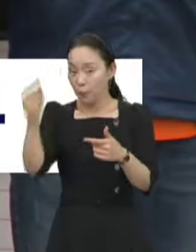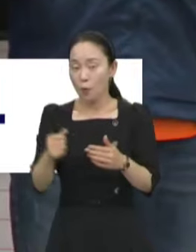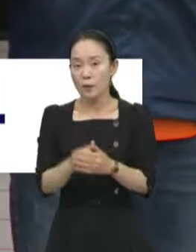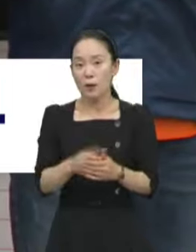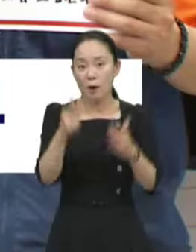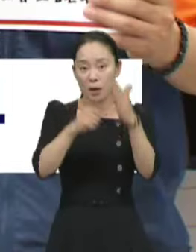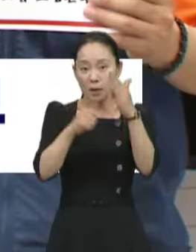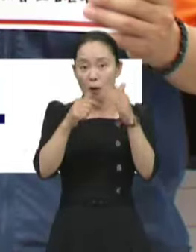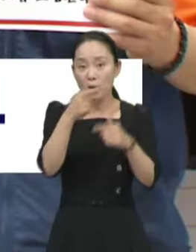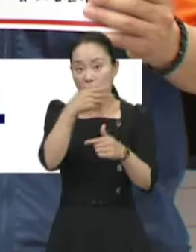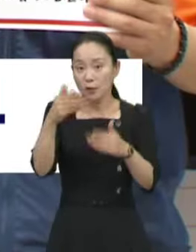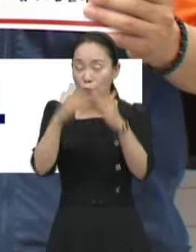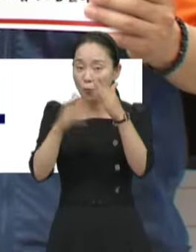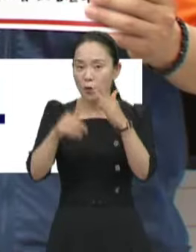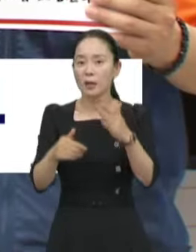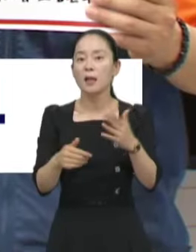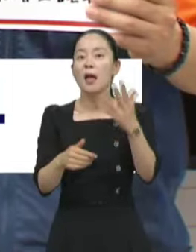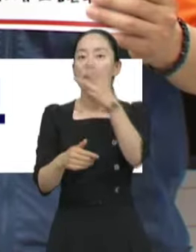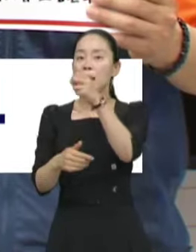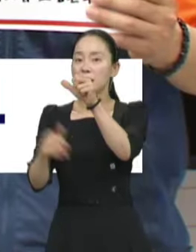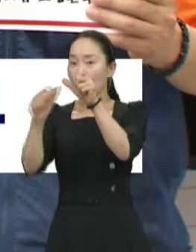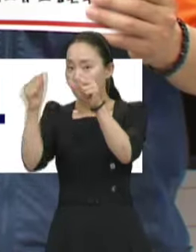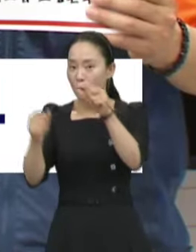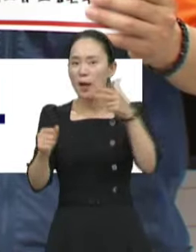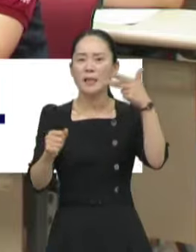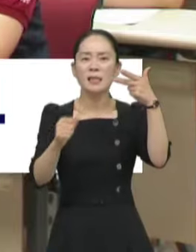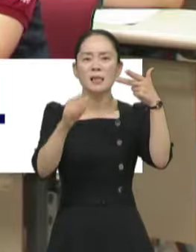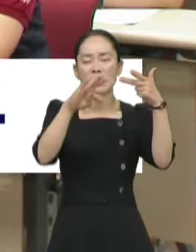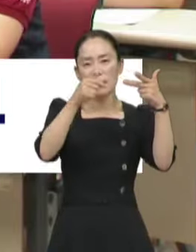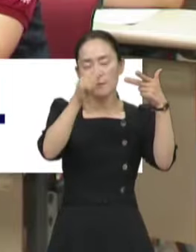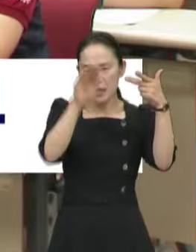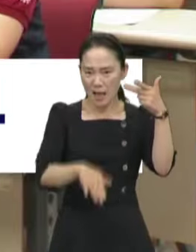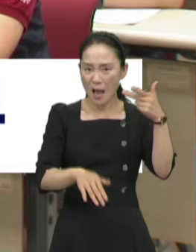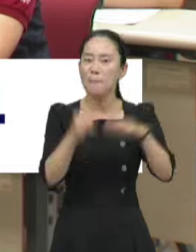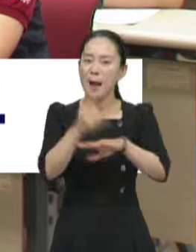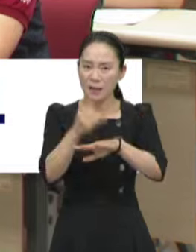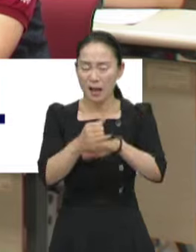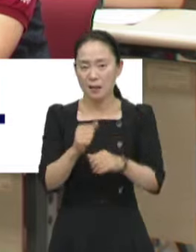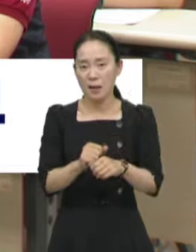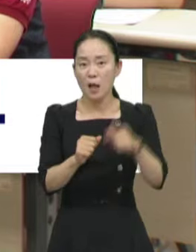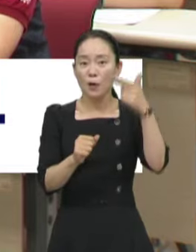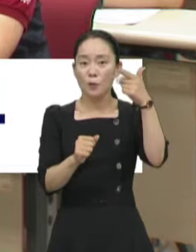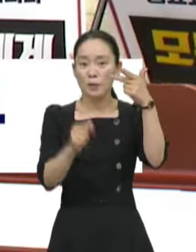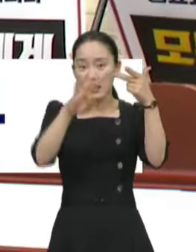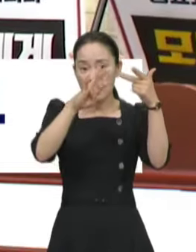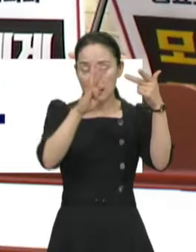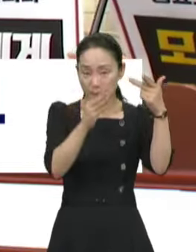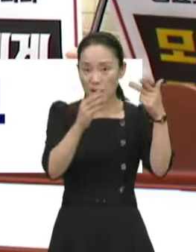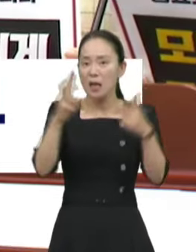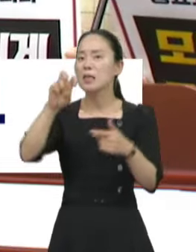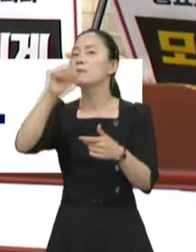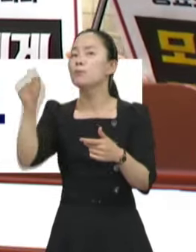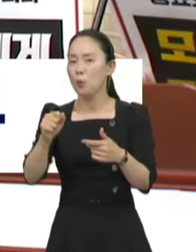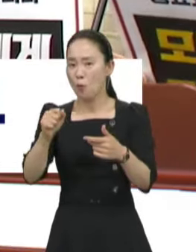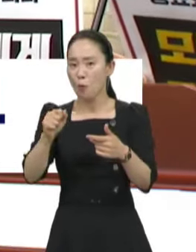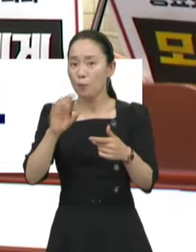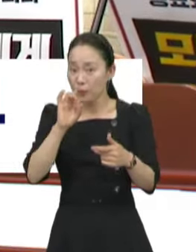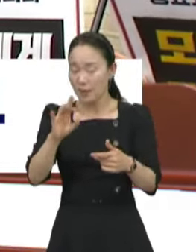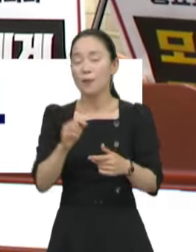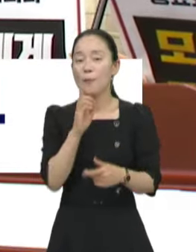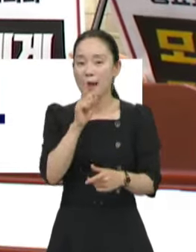소방공무원은 85%가량이 7급 이하 말단 공무원으로 6·7급 비율이 20%가 채 되지